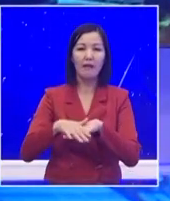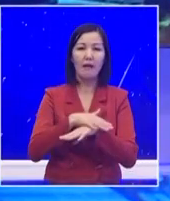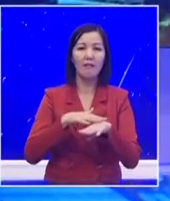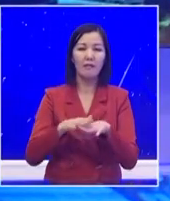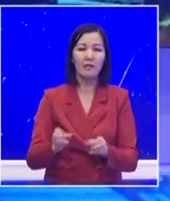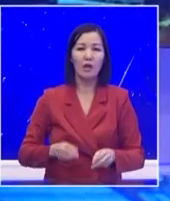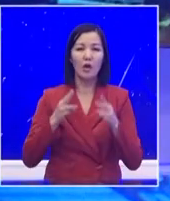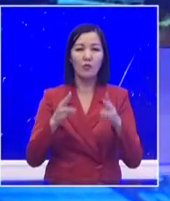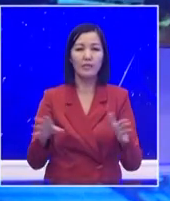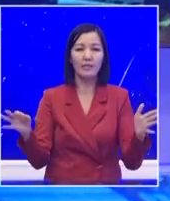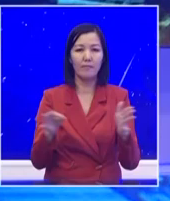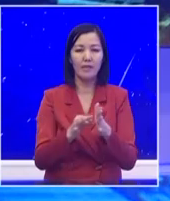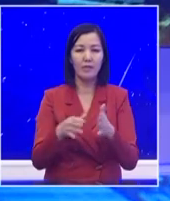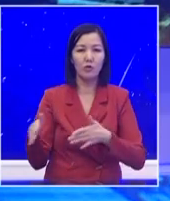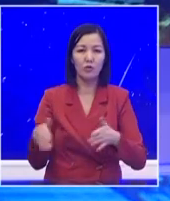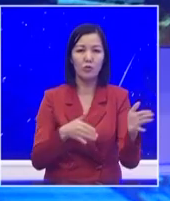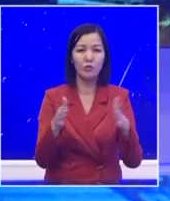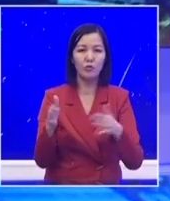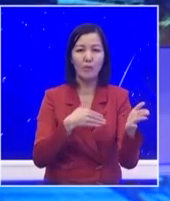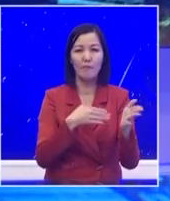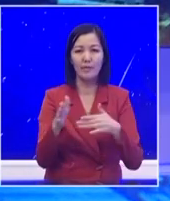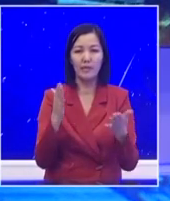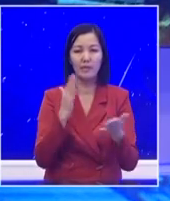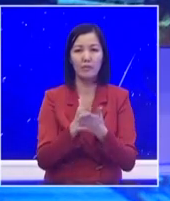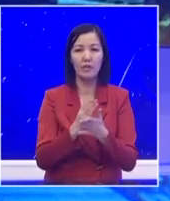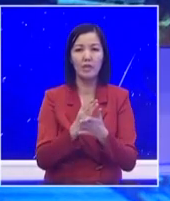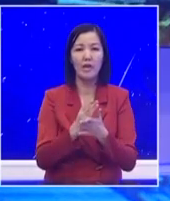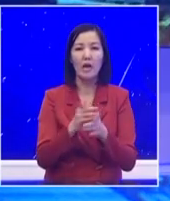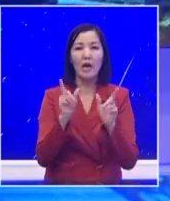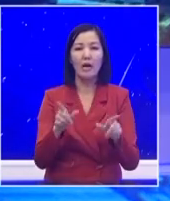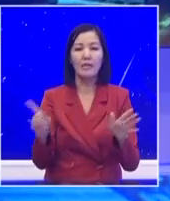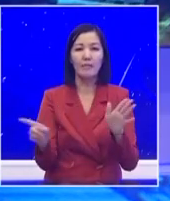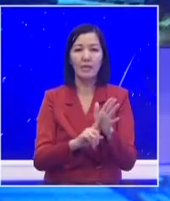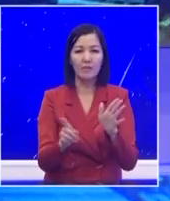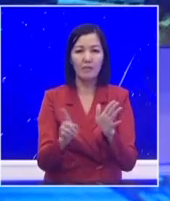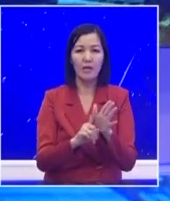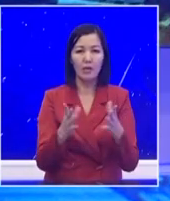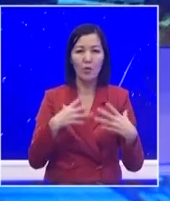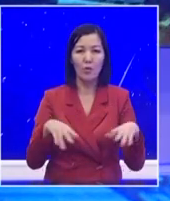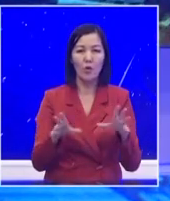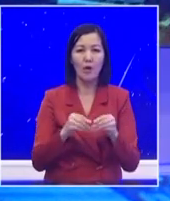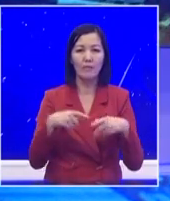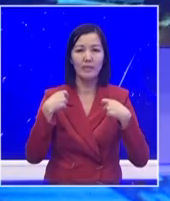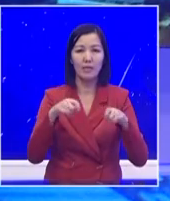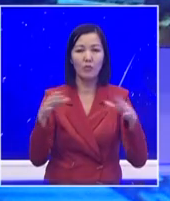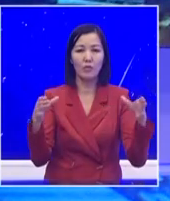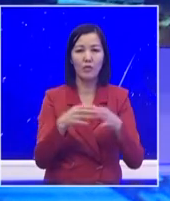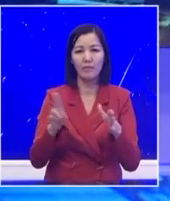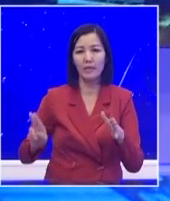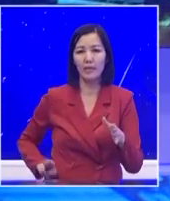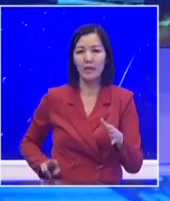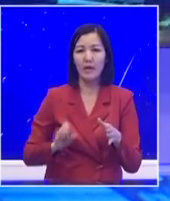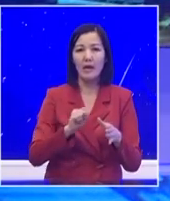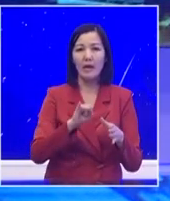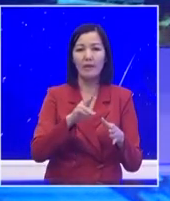Қазақстандықтар қауіпсіздік мақсатында жол жүруден бас тартып жатыр. Жолаушылар тасымалы акционерлік қоғамы және сату департаментінің директоры Алмас